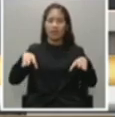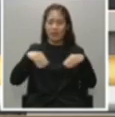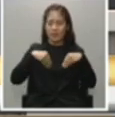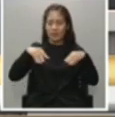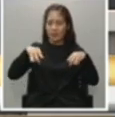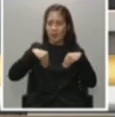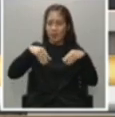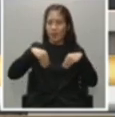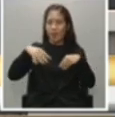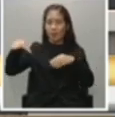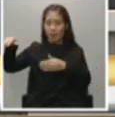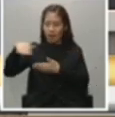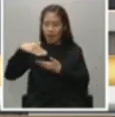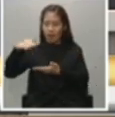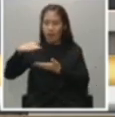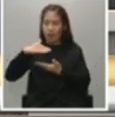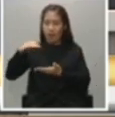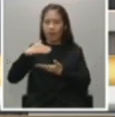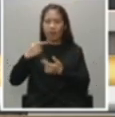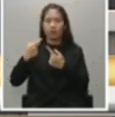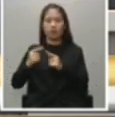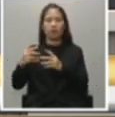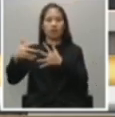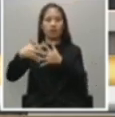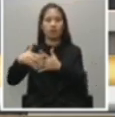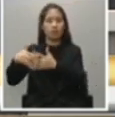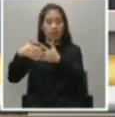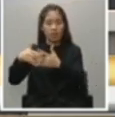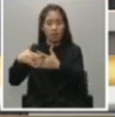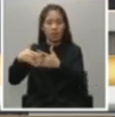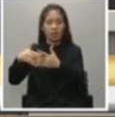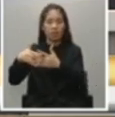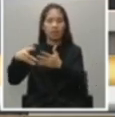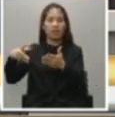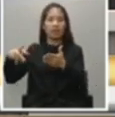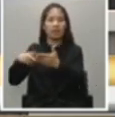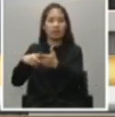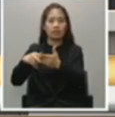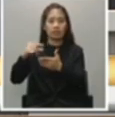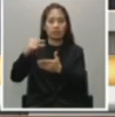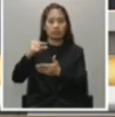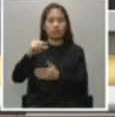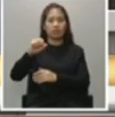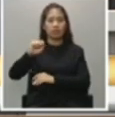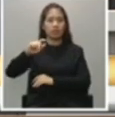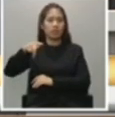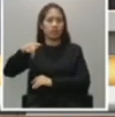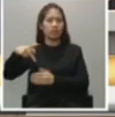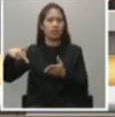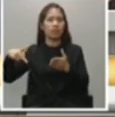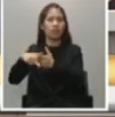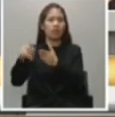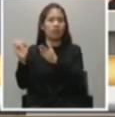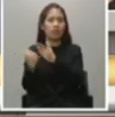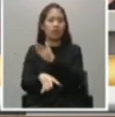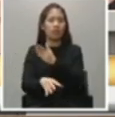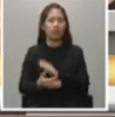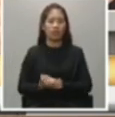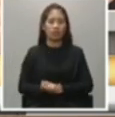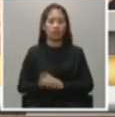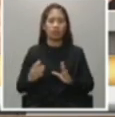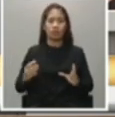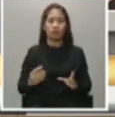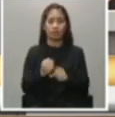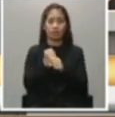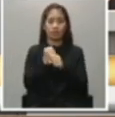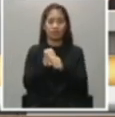างให้กับเขาแล้วค่ะสหรัฐอเมริกาก็ยังตัดสิทธิ์ GSP ของไทยอยู่ดีโดยสรุป